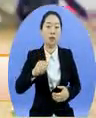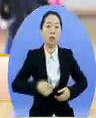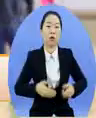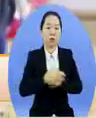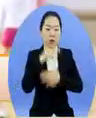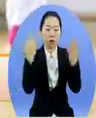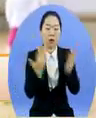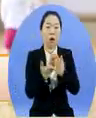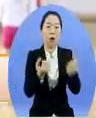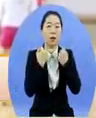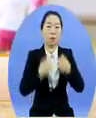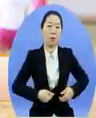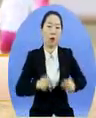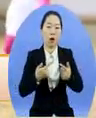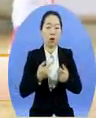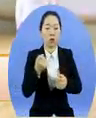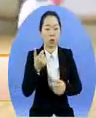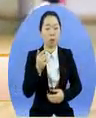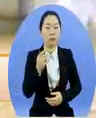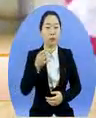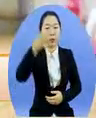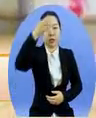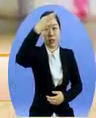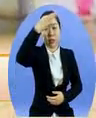힘으로 하는 것도 아니에요. 조금 레벨이 올라가게 되면